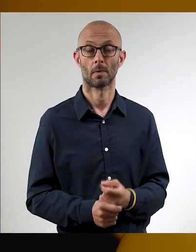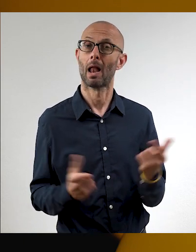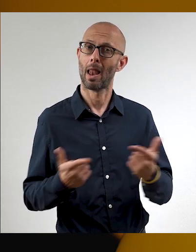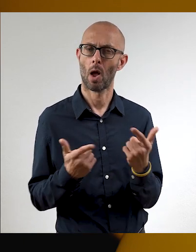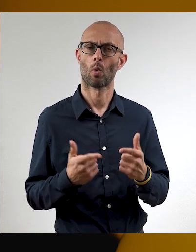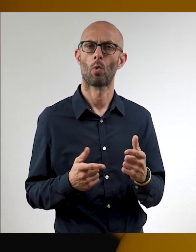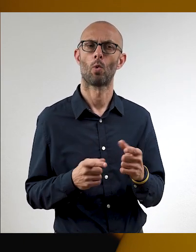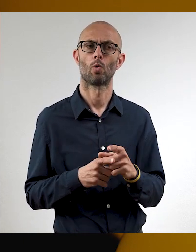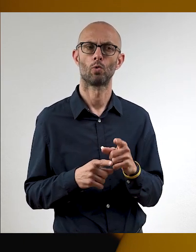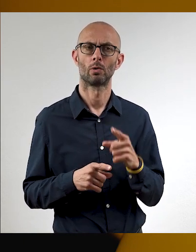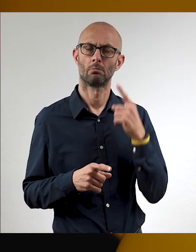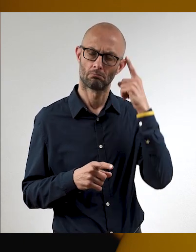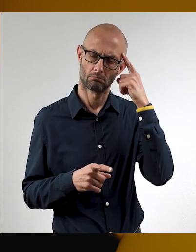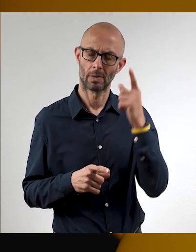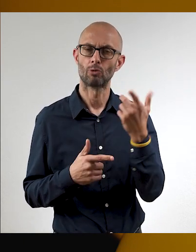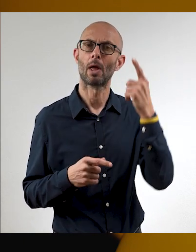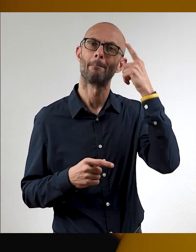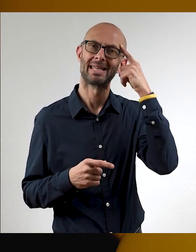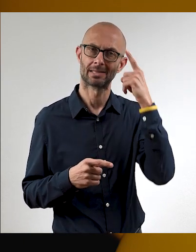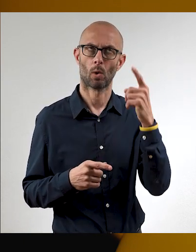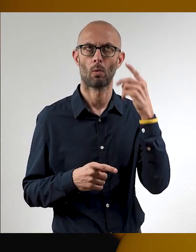Lahko si namenite tudi kakšno misel sočutja.